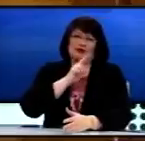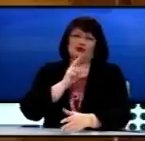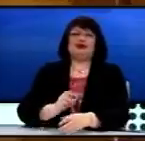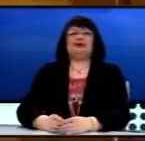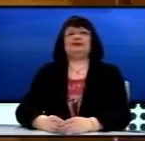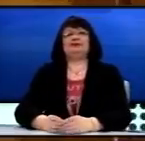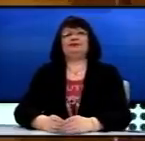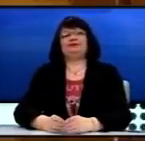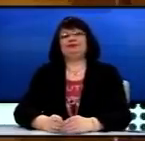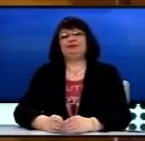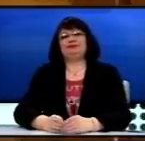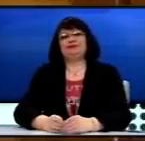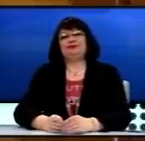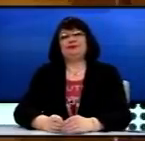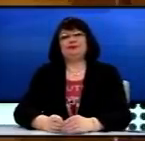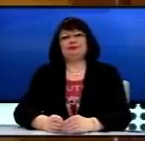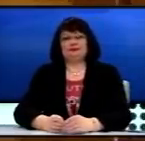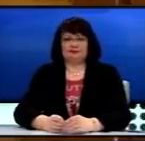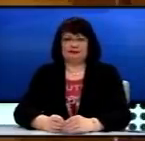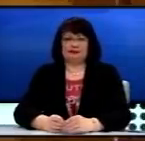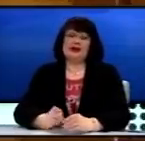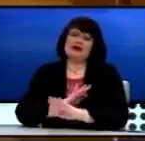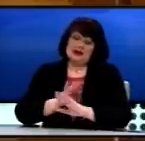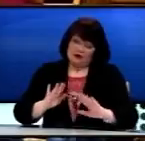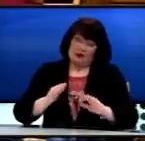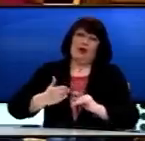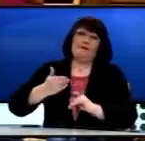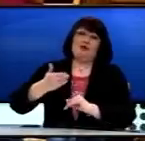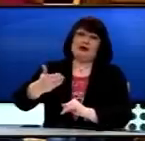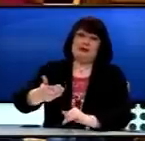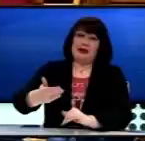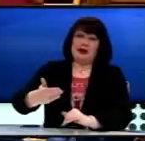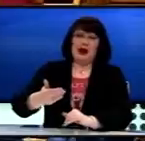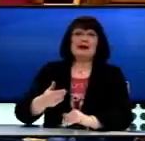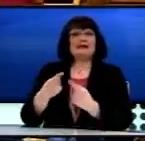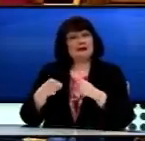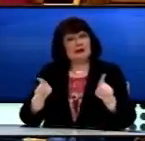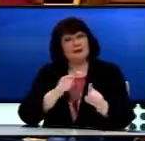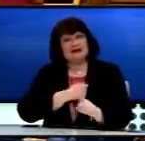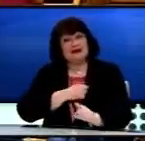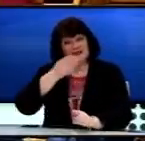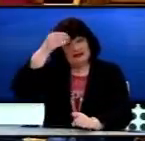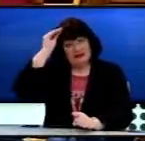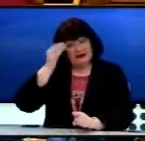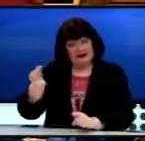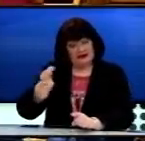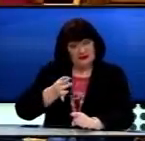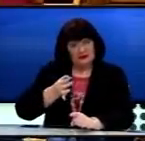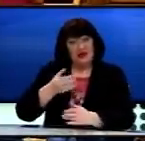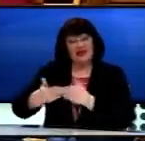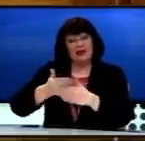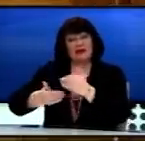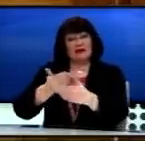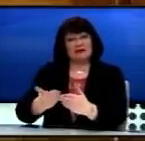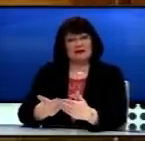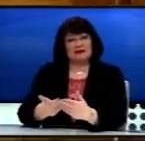σταματώ, και σταματώ εδώ πέρα. Λοιπόν, από εκεί και πέρα, αν έχετε άλλη άποψη, κύριε Τσίπρα, για τη